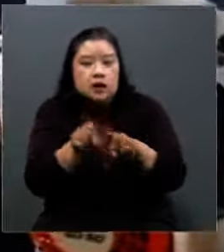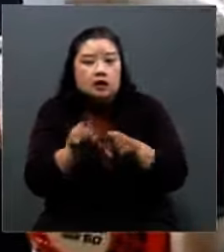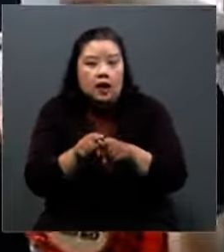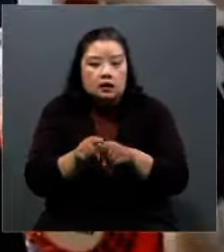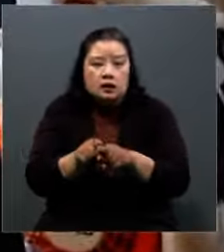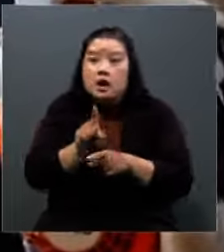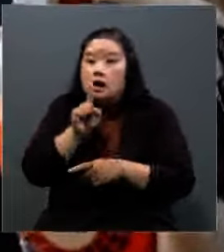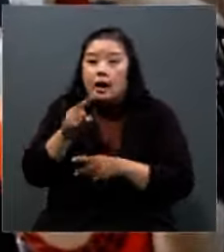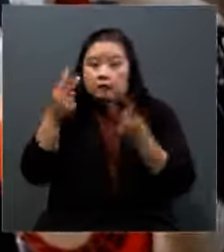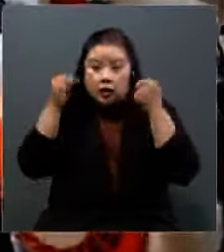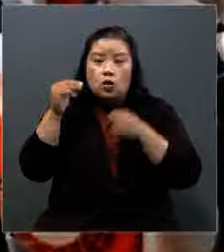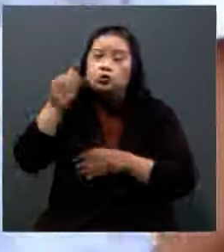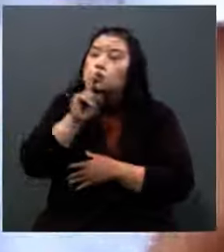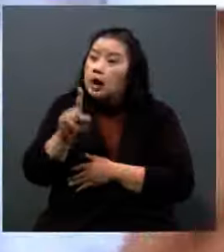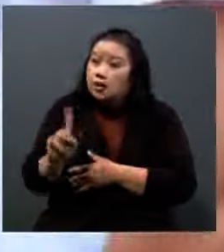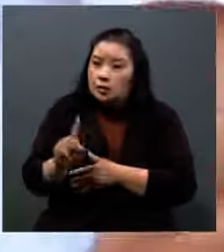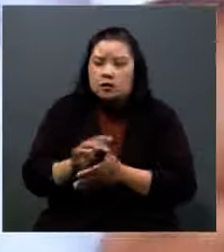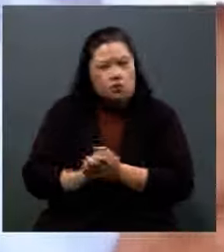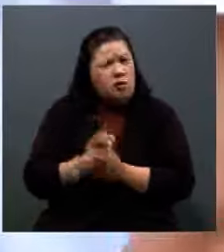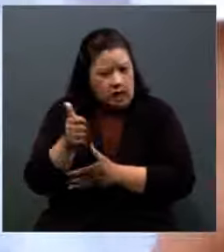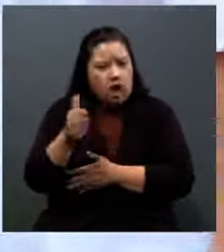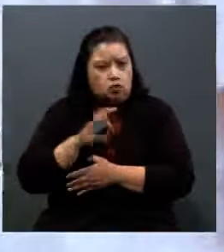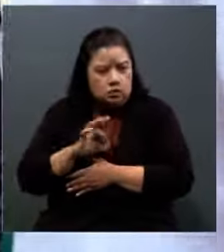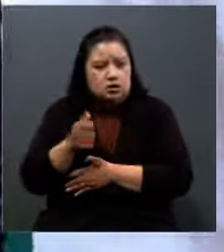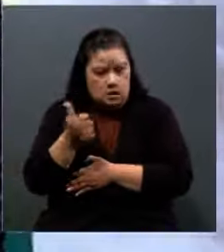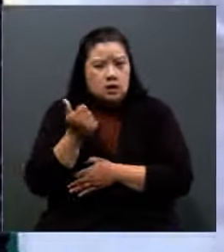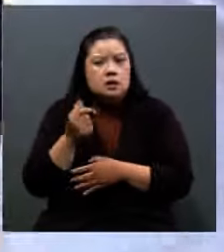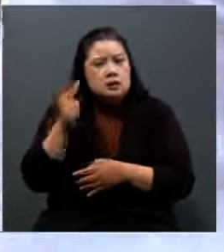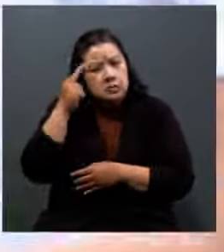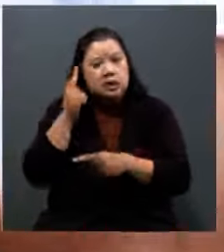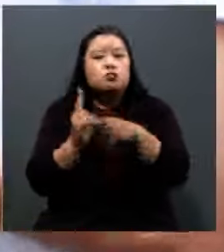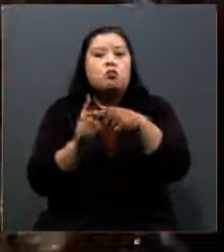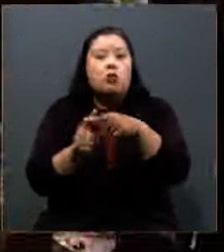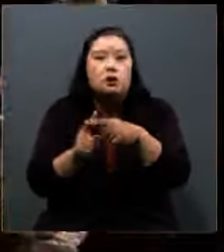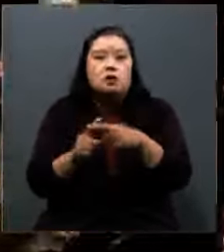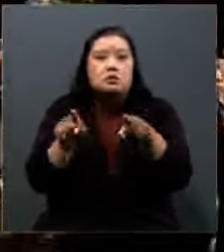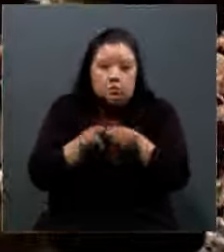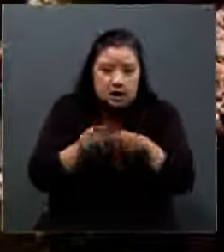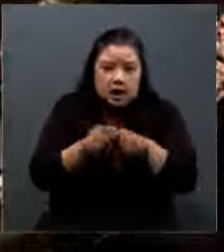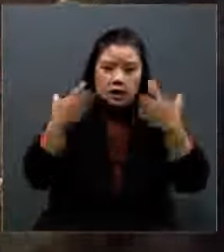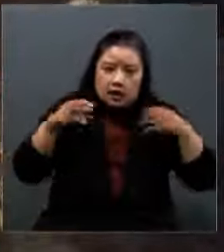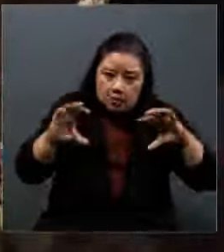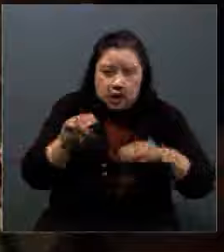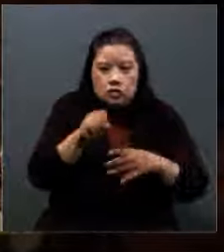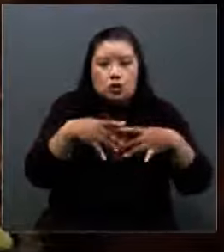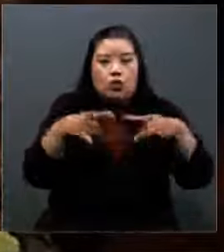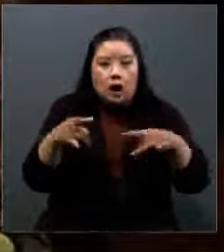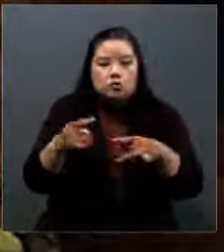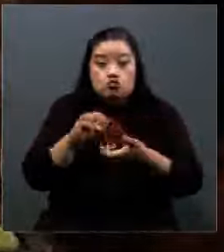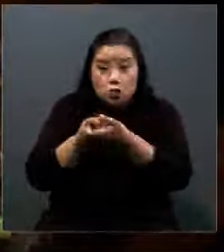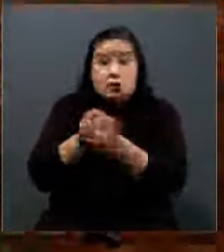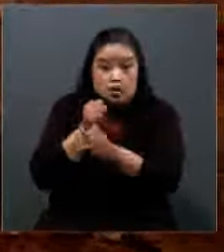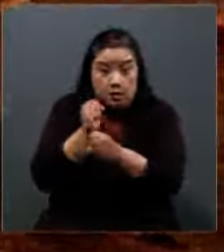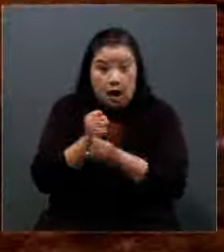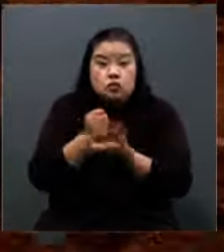ท่านนายกใจกว้างอะท่านบอกว่าส่วนตัวมองว่าเป็นเรื่องบวกถือว่าเป็นเรื่องดีด้วยซ้ำที่ไม่ว่าจะฝ่ายค้านฝ่ายรัฐบาลมาร่วมมือกันแก้ปัญหาเพราะว่